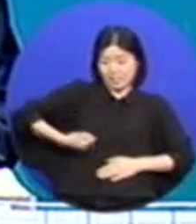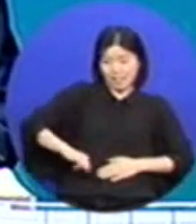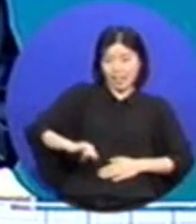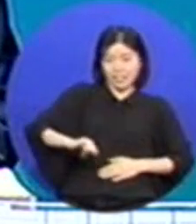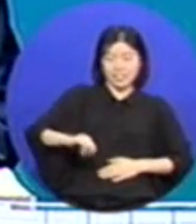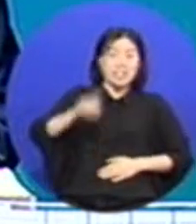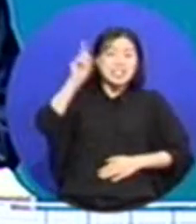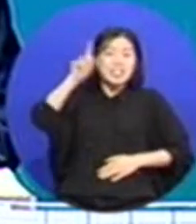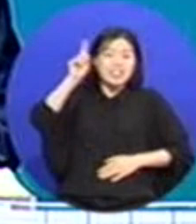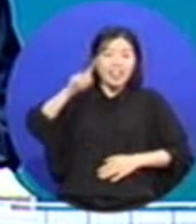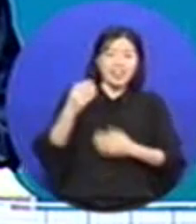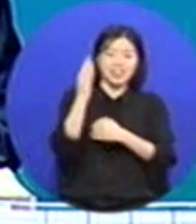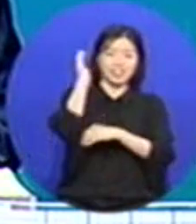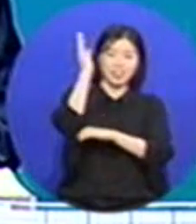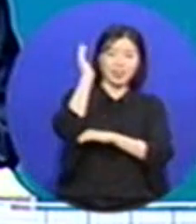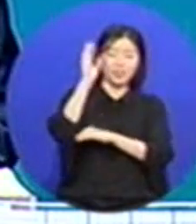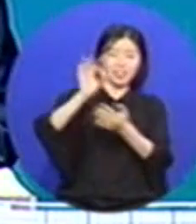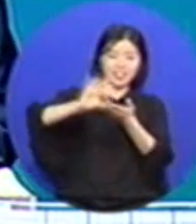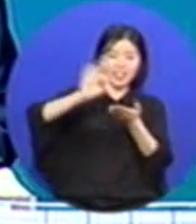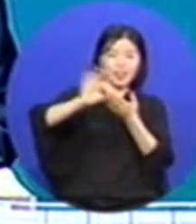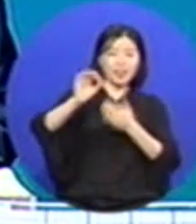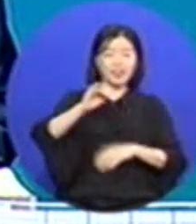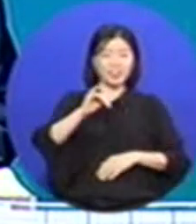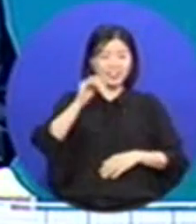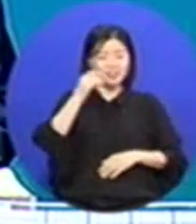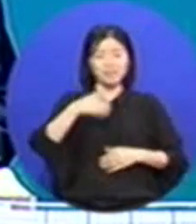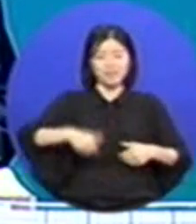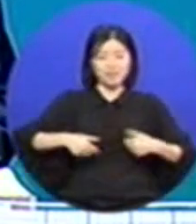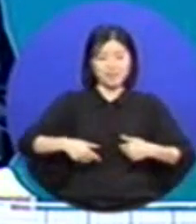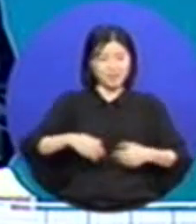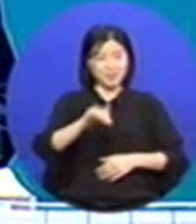설교 때 써먹으려고 그러지 더욱 되더라